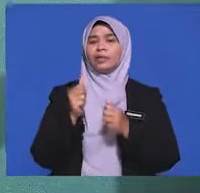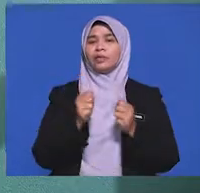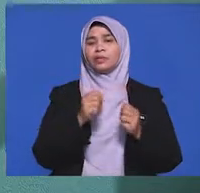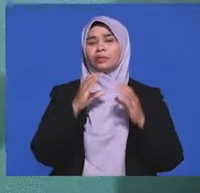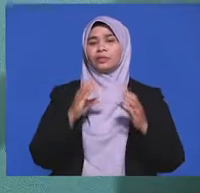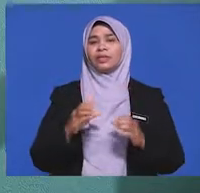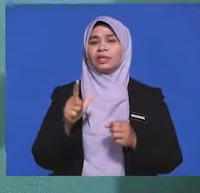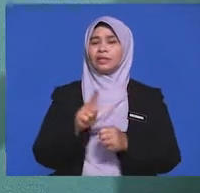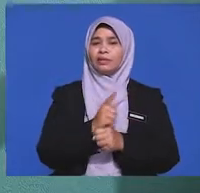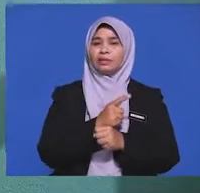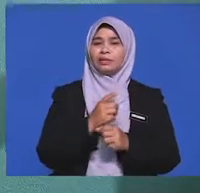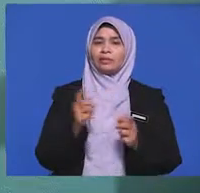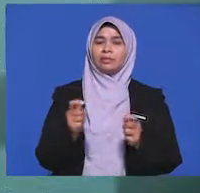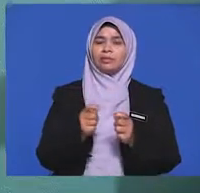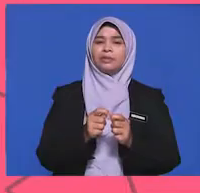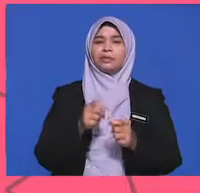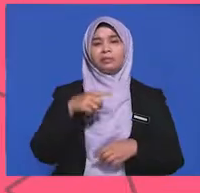adalah seperti berikut.